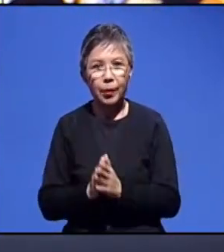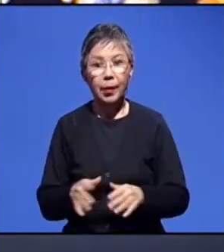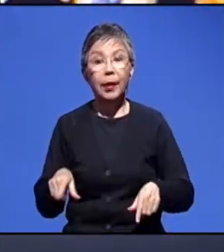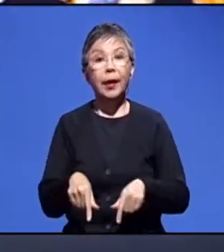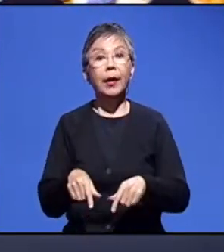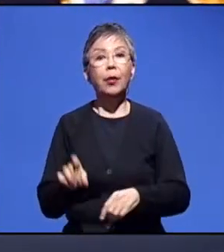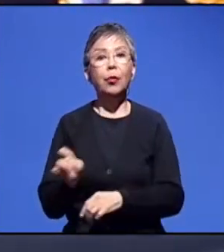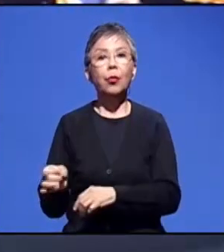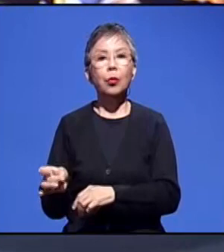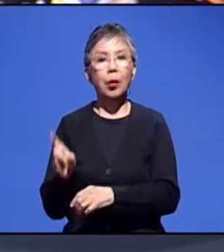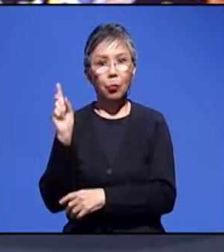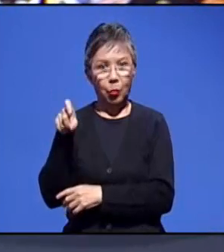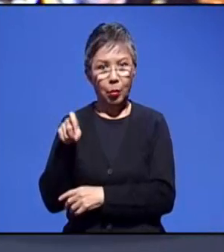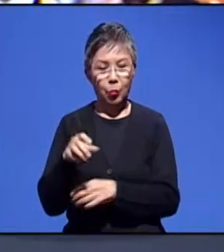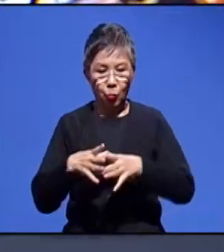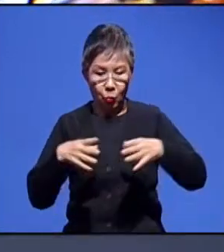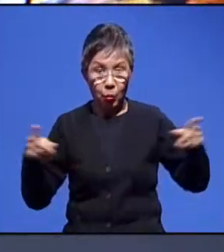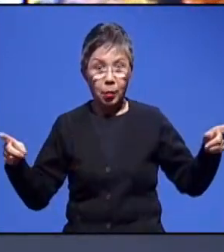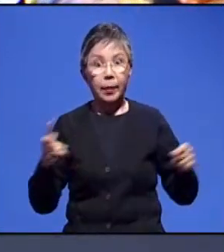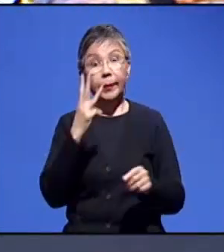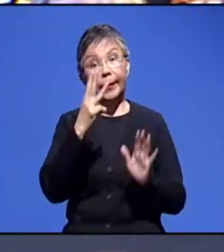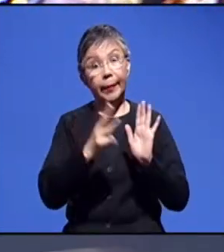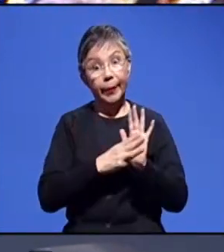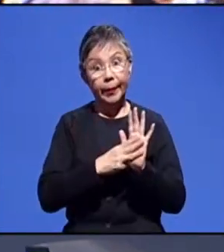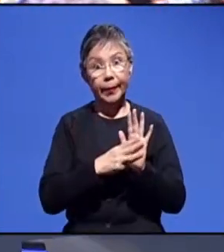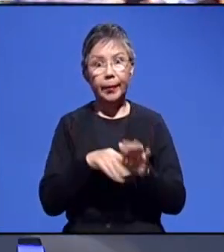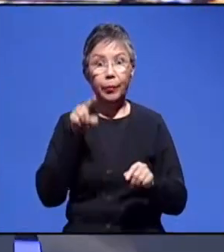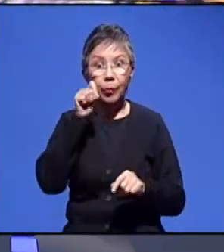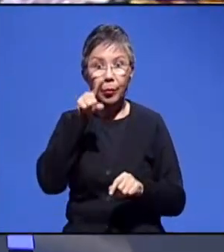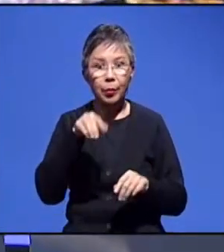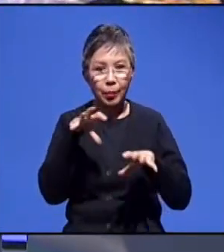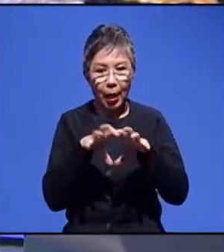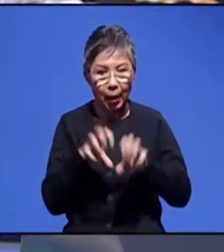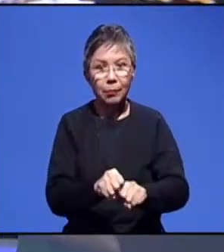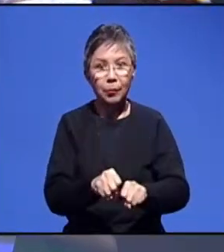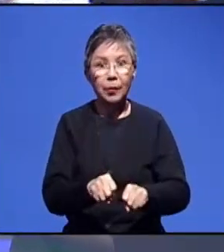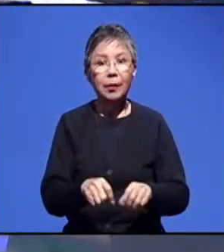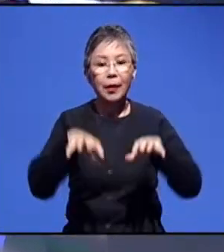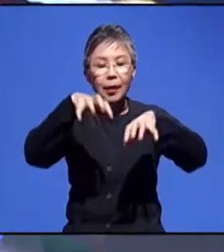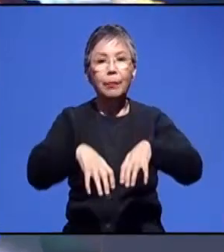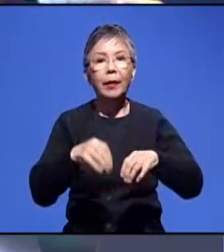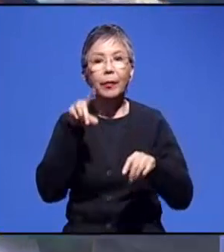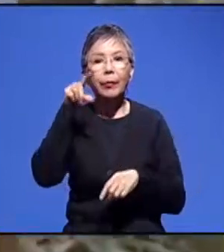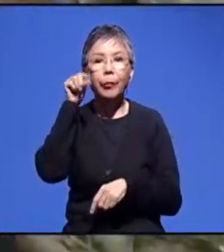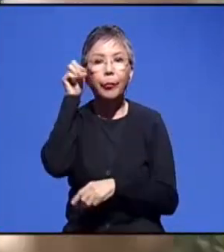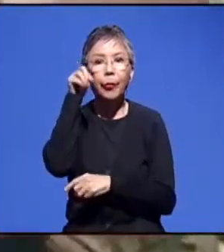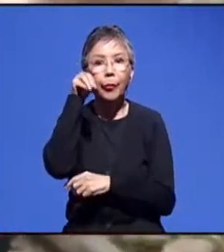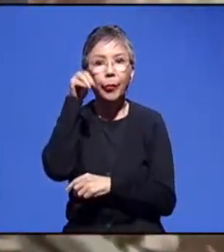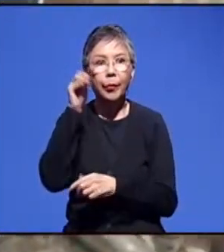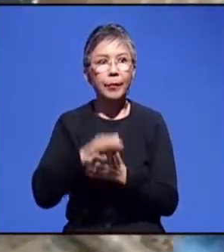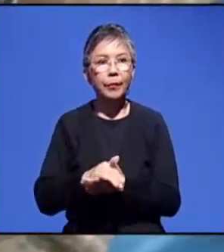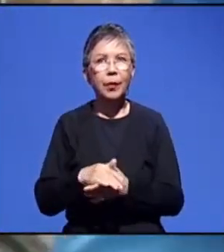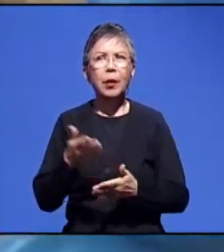Tanah Sareal, Kota Bogor. Ular sanca sepanjang 3 meter ditangkap saat berada di kandang ayam. Saya jam